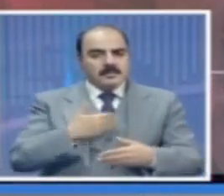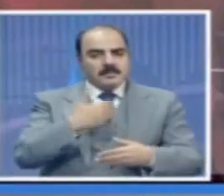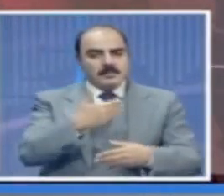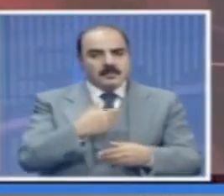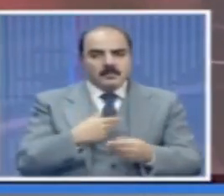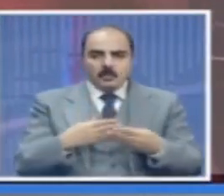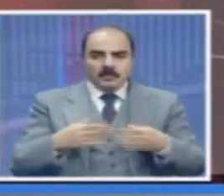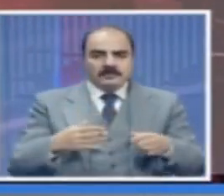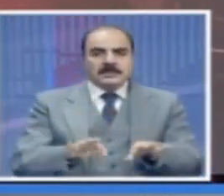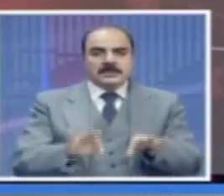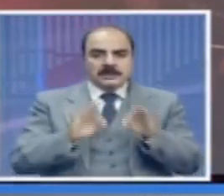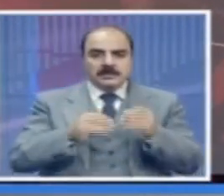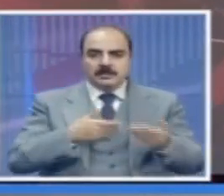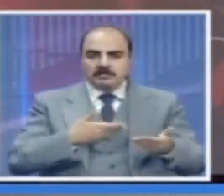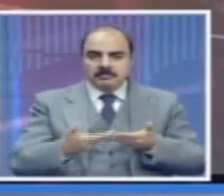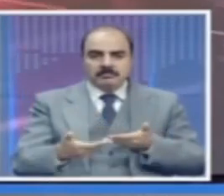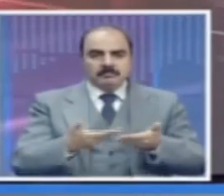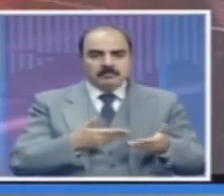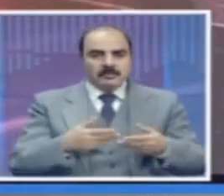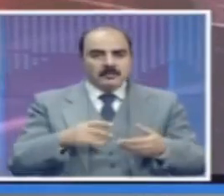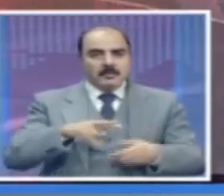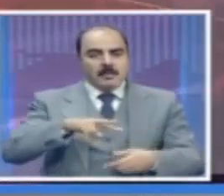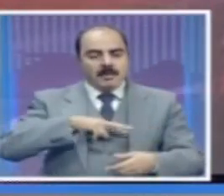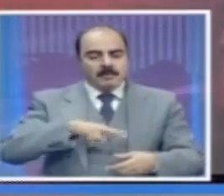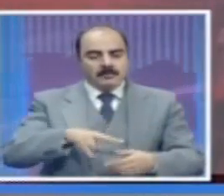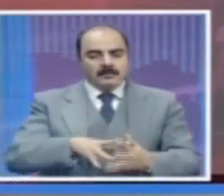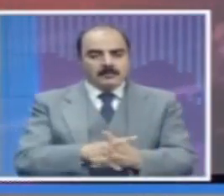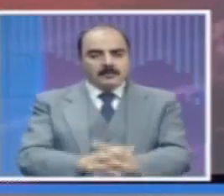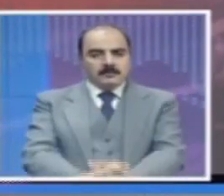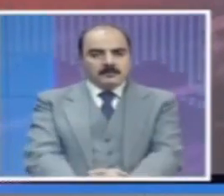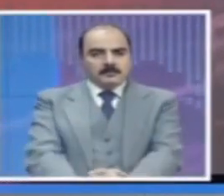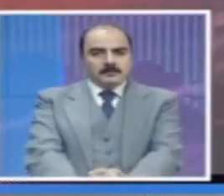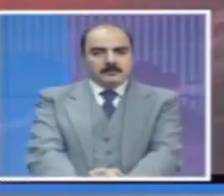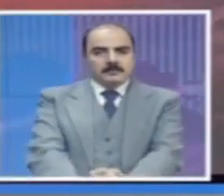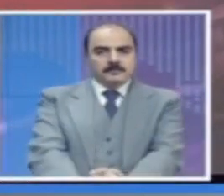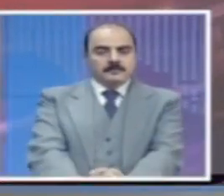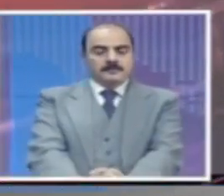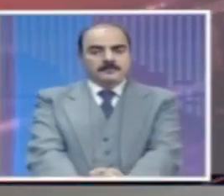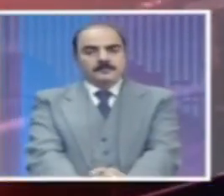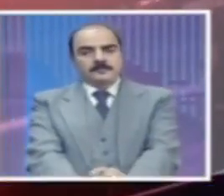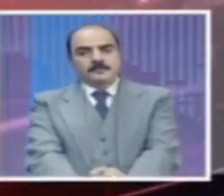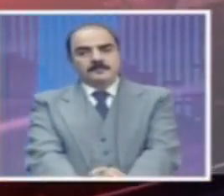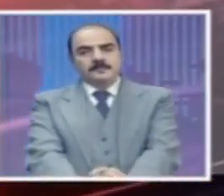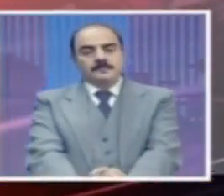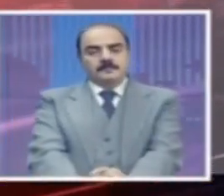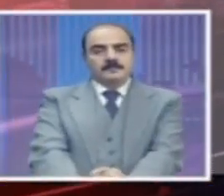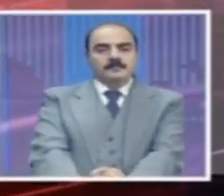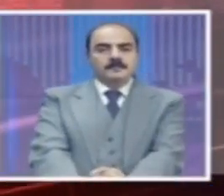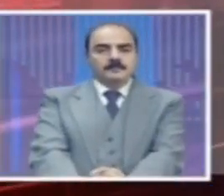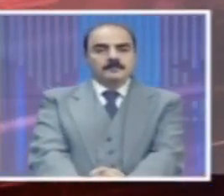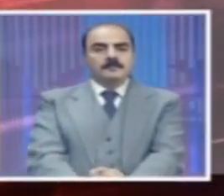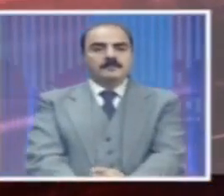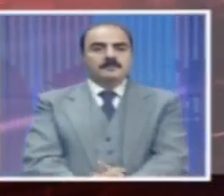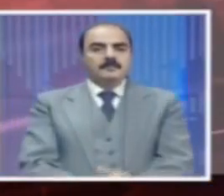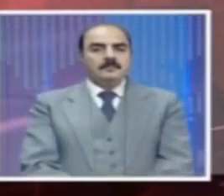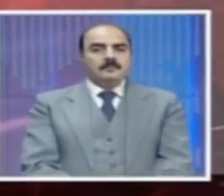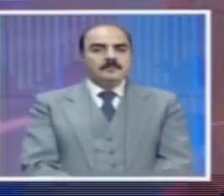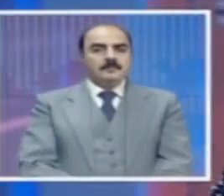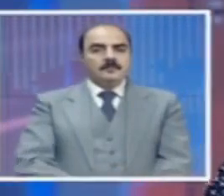للعمل مع نظيره الاوغندي في الاعوام المقبلة لفتح آفاق جديدة لتعزيز العلاقات الثنائية.